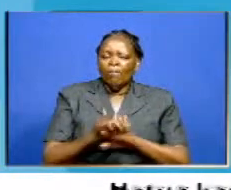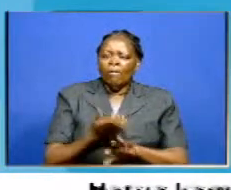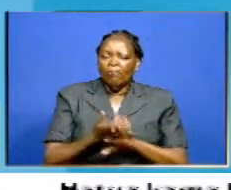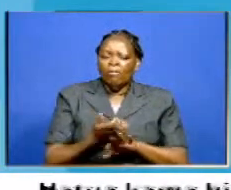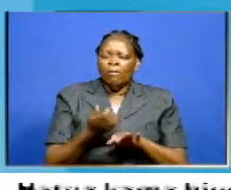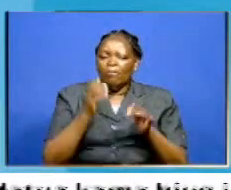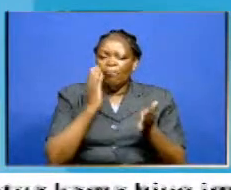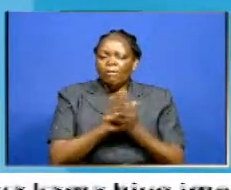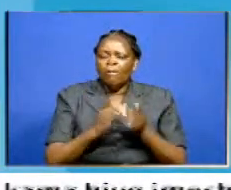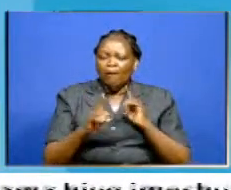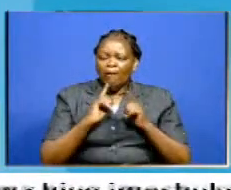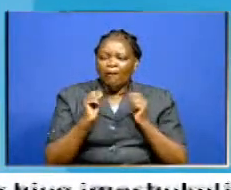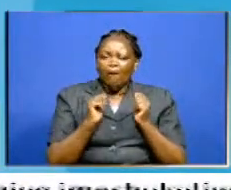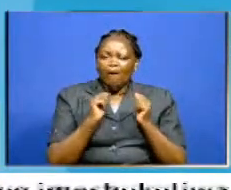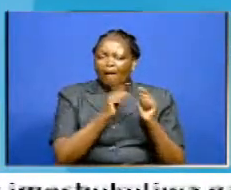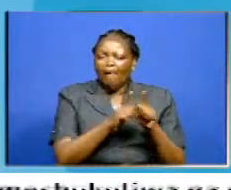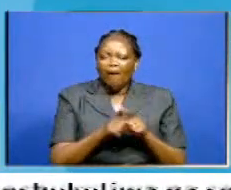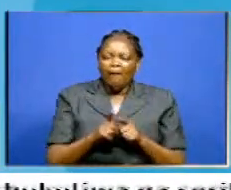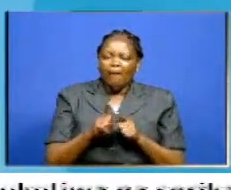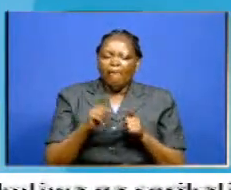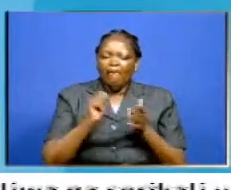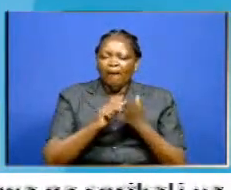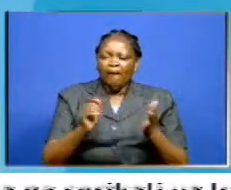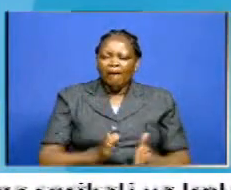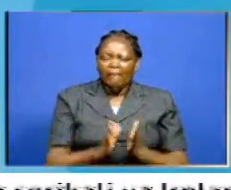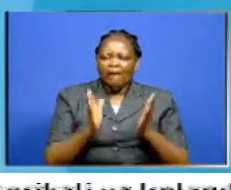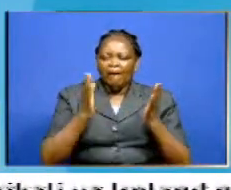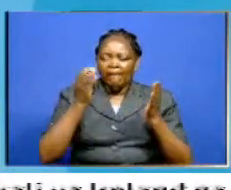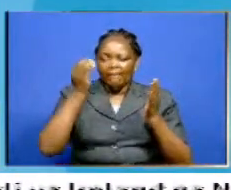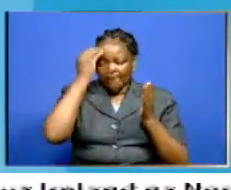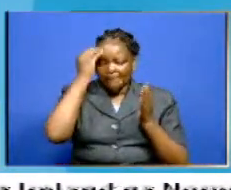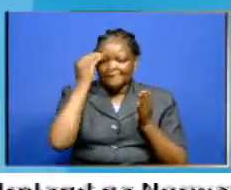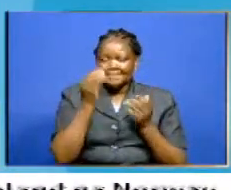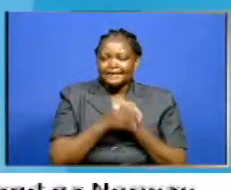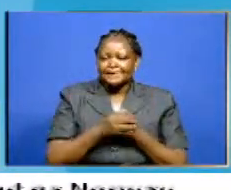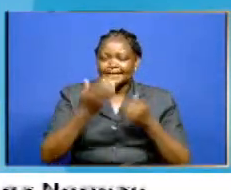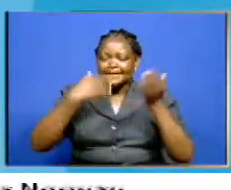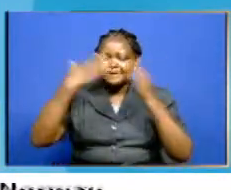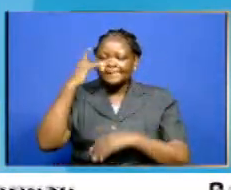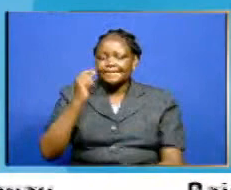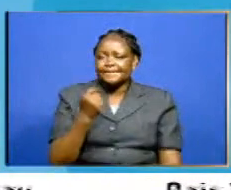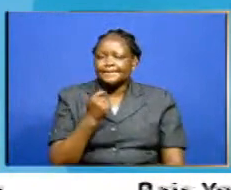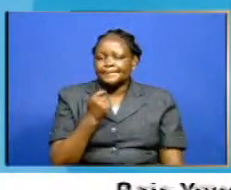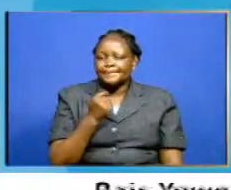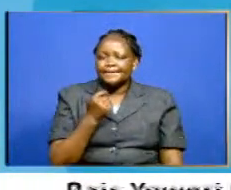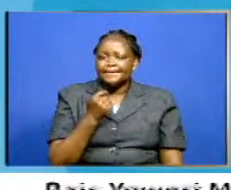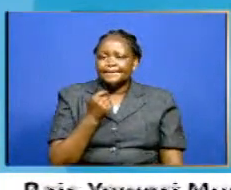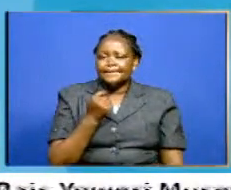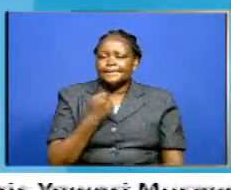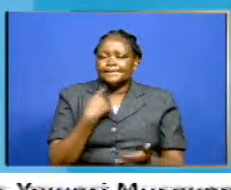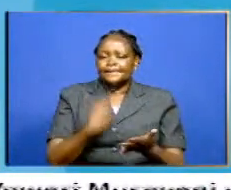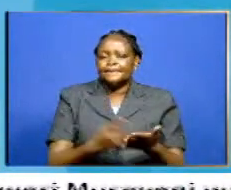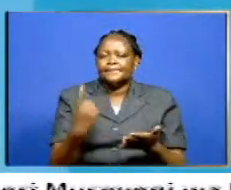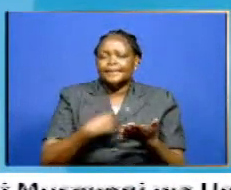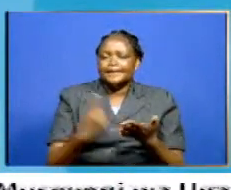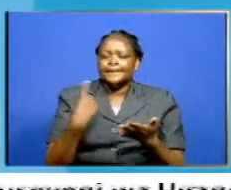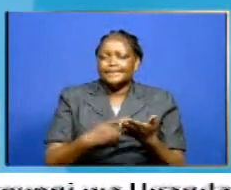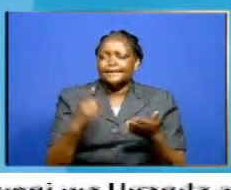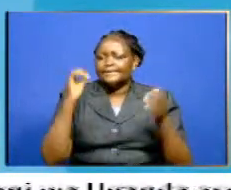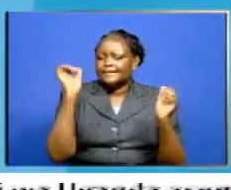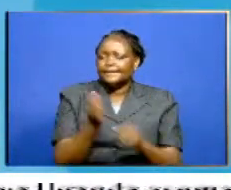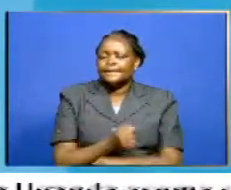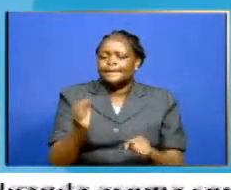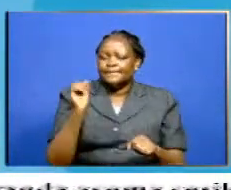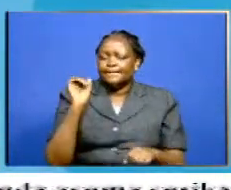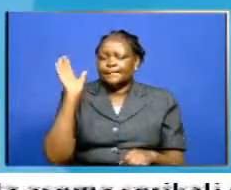nazungumza kama katibu mkuu wa wanafunzi wa vyuo vikuu katika nchi ya Kenya, nchi mzima. Kila wiki siwezi kosa